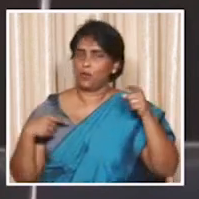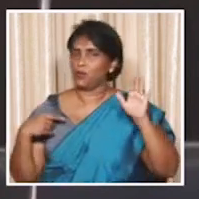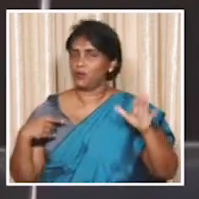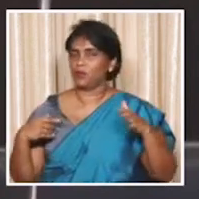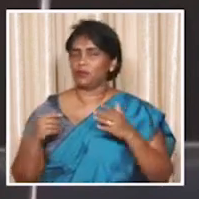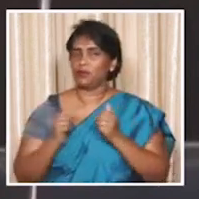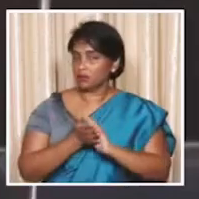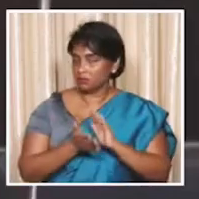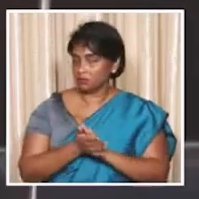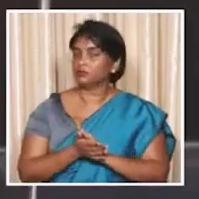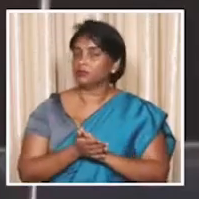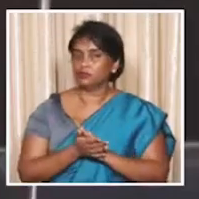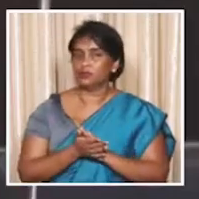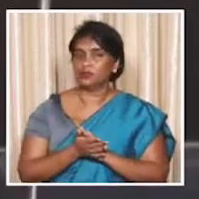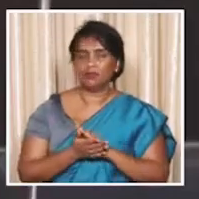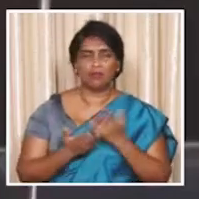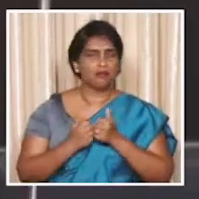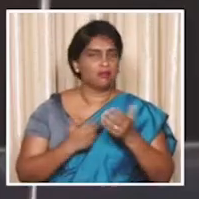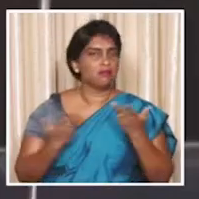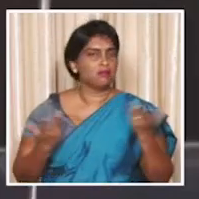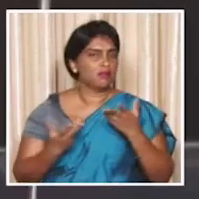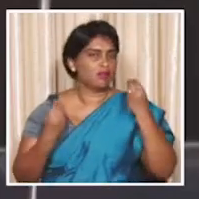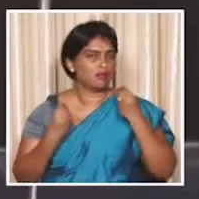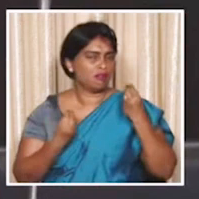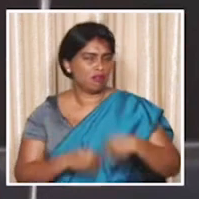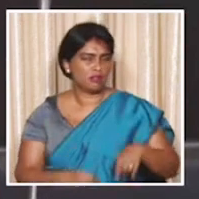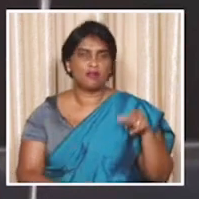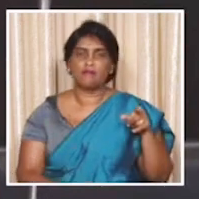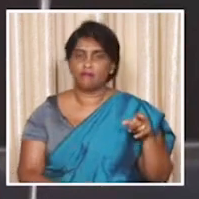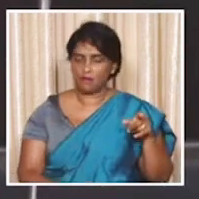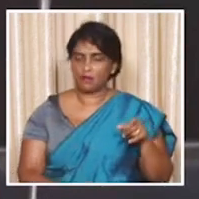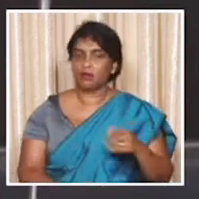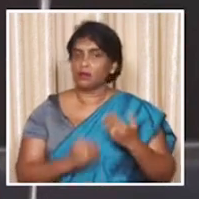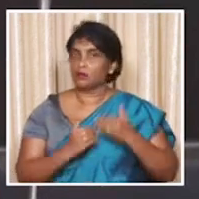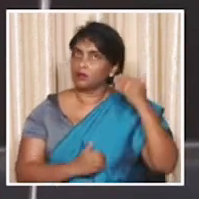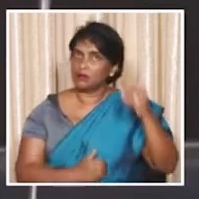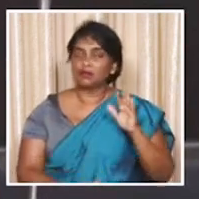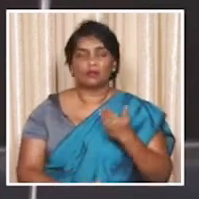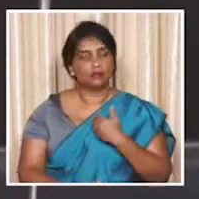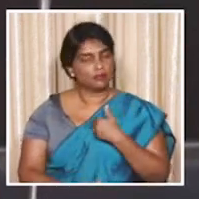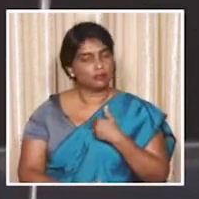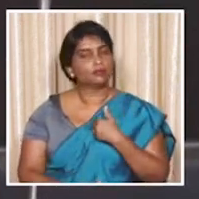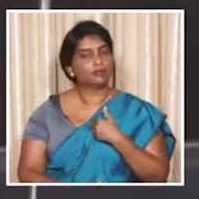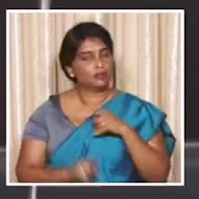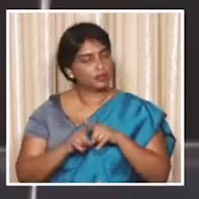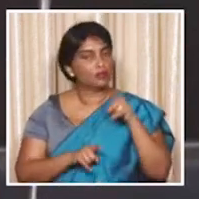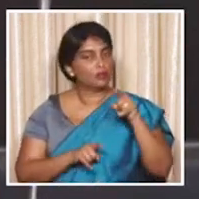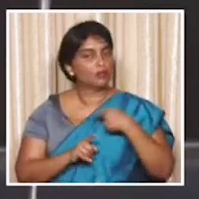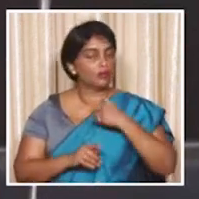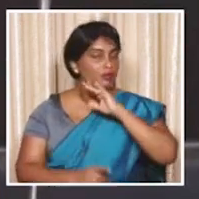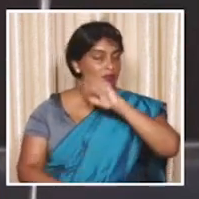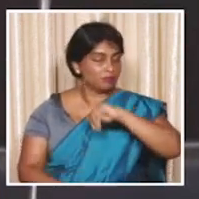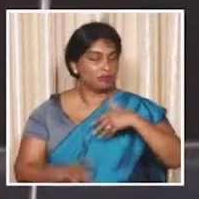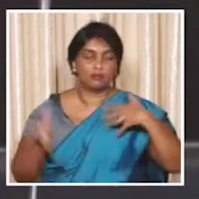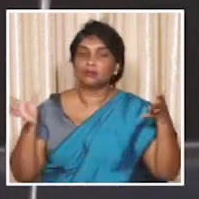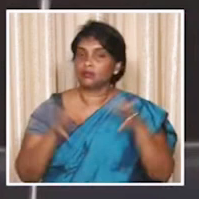மாவட்ட டிப்போக்களிலே எனவே அது சம்பந்தமாக எதிர்காலத்திலே அவர்களை அழைத்து எங்களையும் அழைத்து பேசி அந்த பிரச்சனைகளை தீர்த்து வையுங்கள் என்று